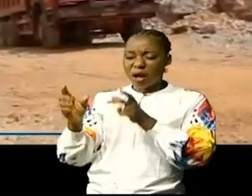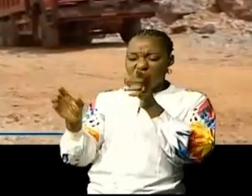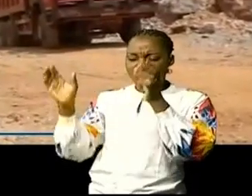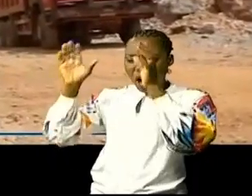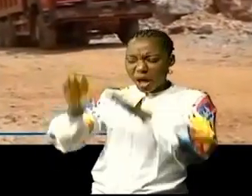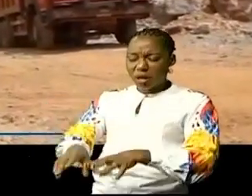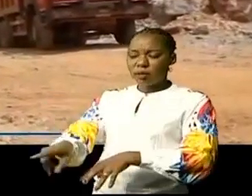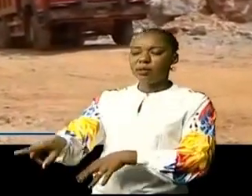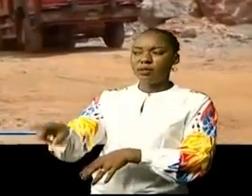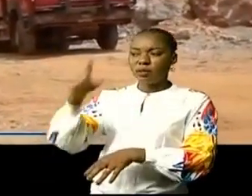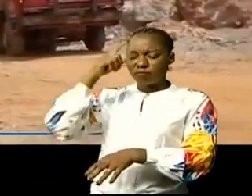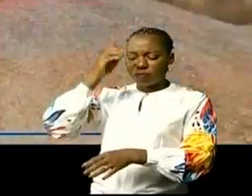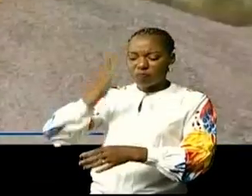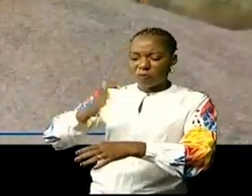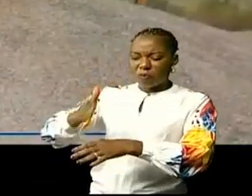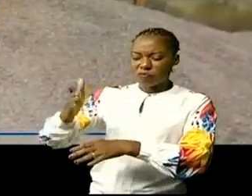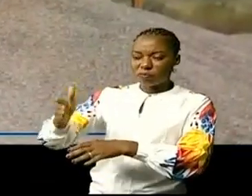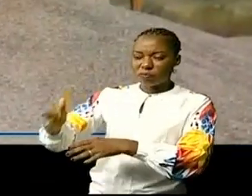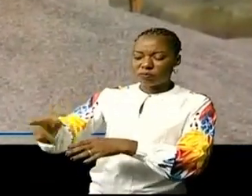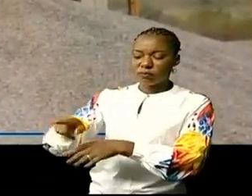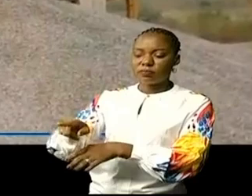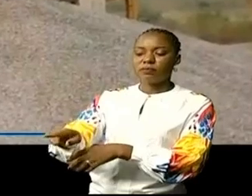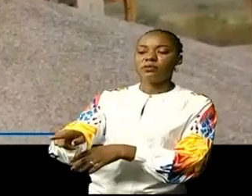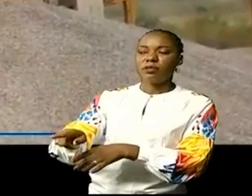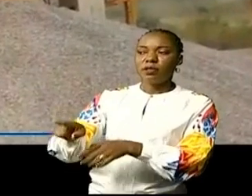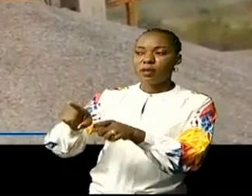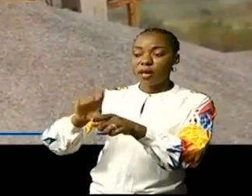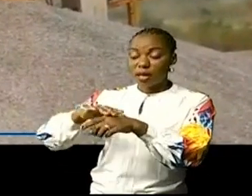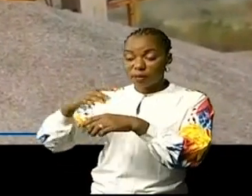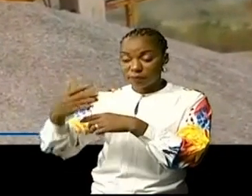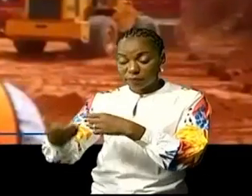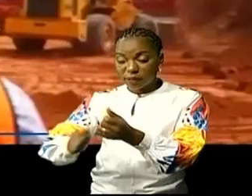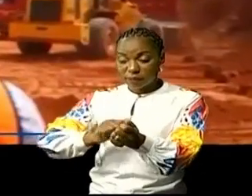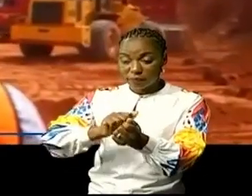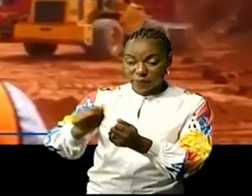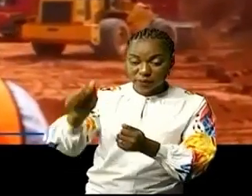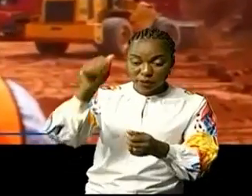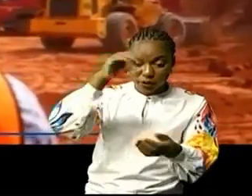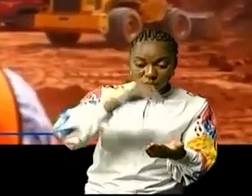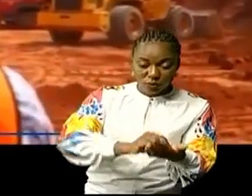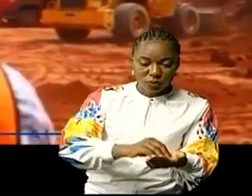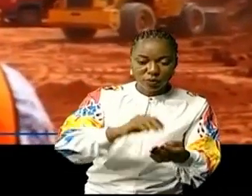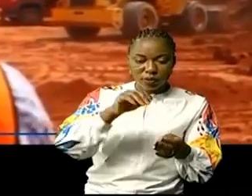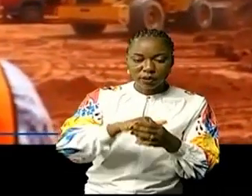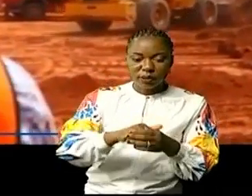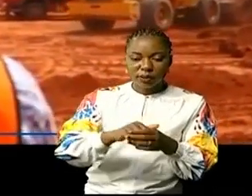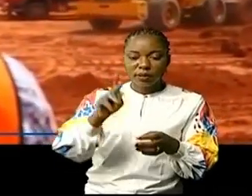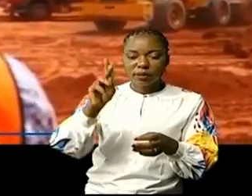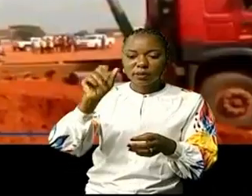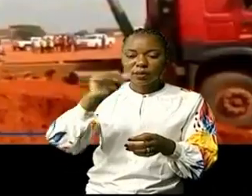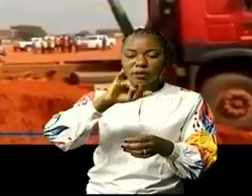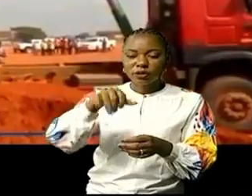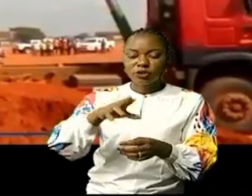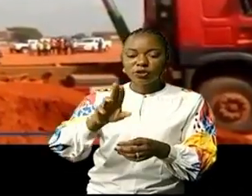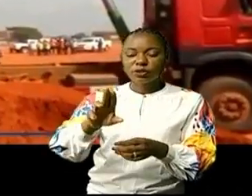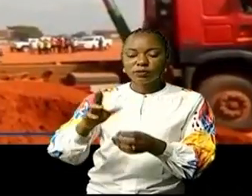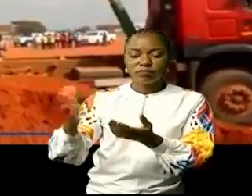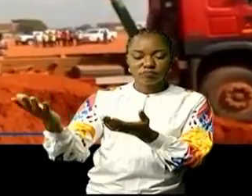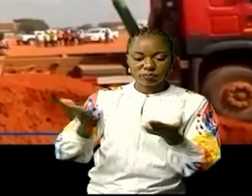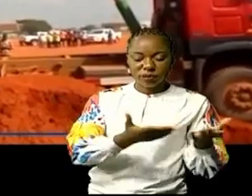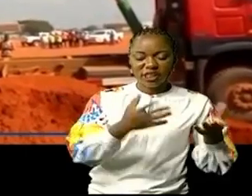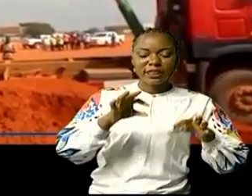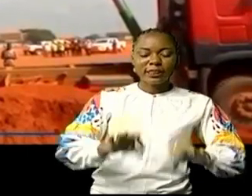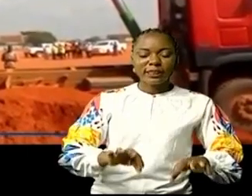faire les concassés, au concasseur des Kaboué, en passant par la carrière des Kanchi où l'on amène de la terre